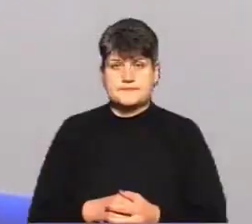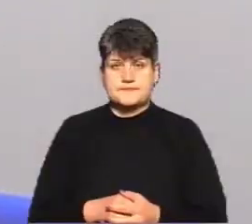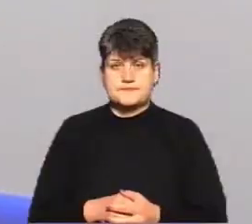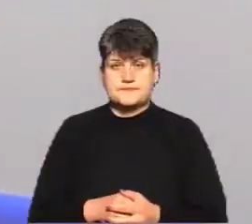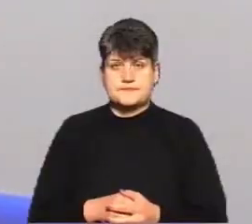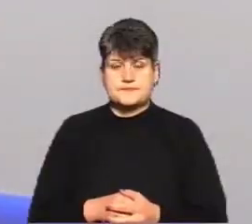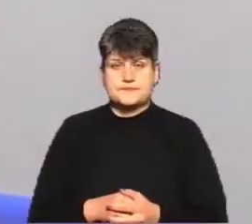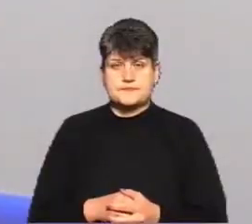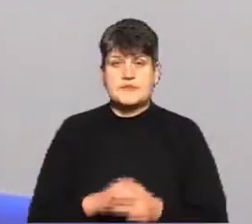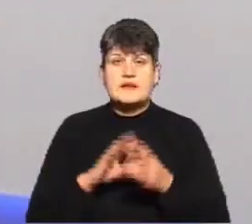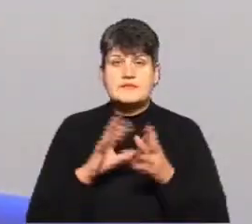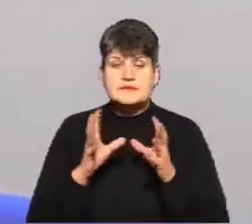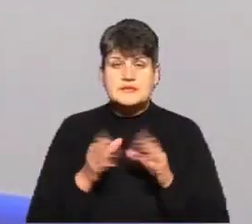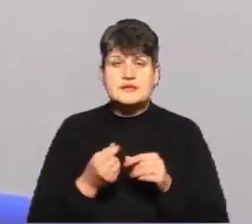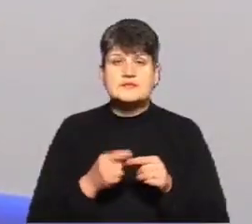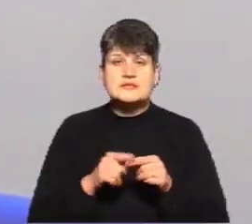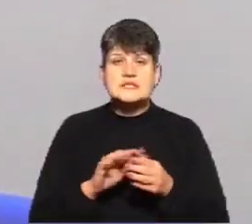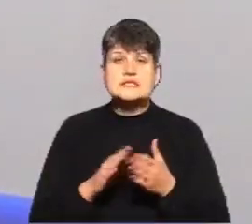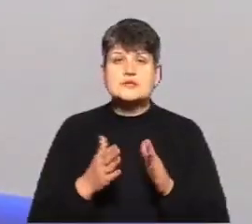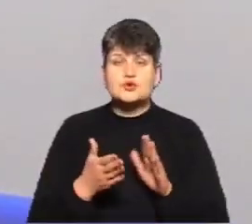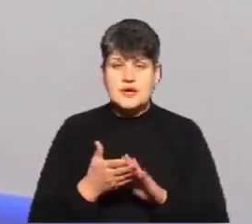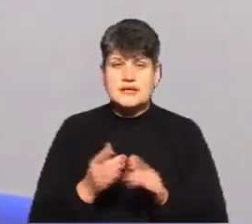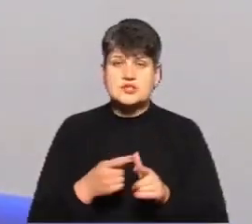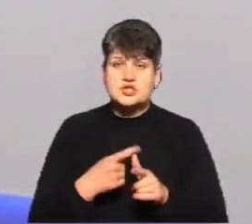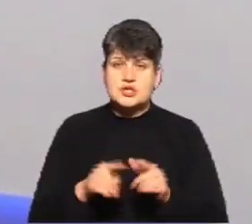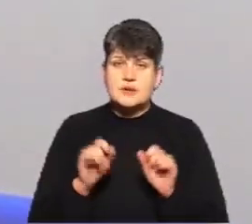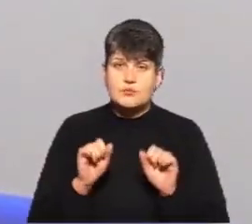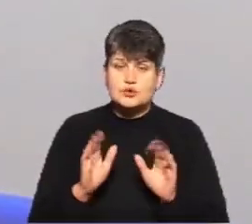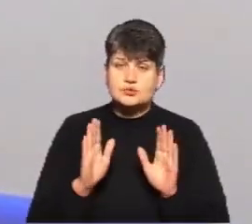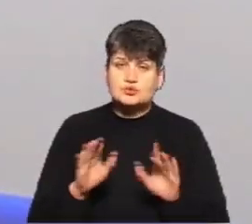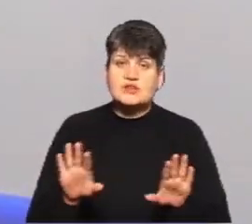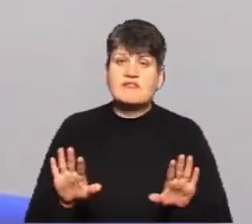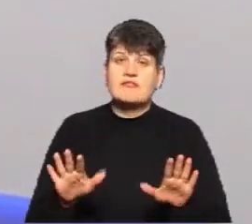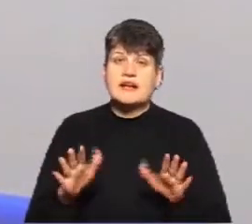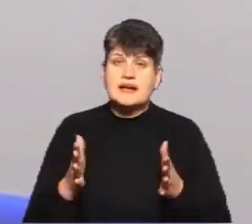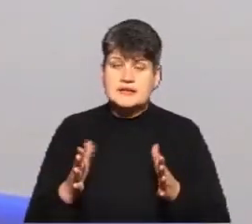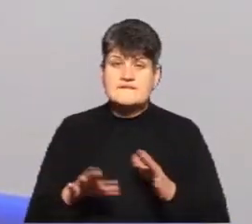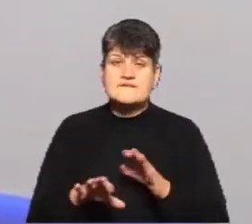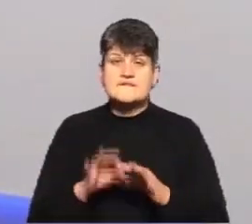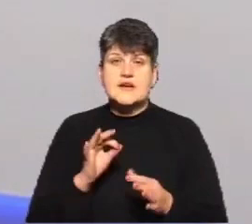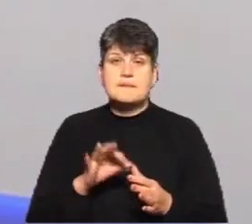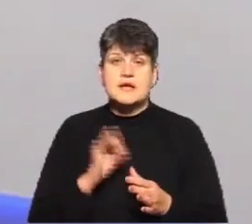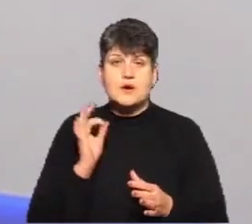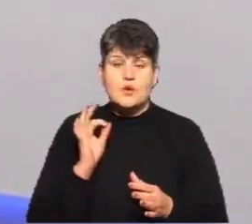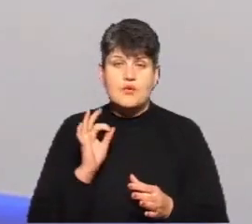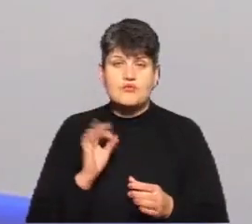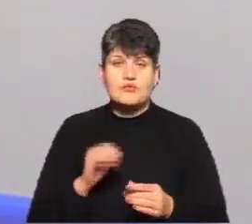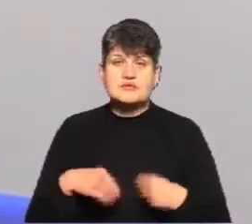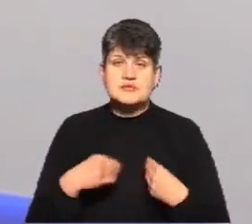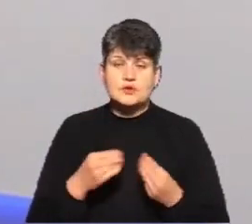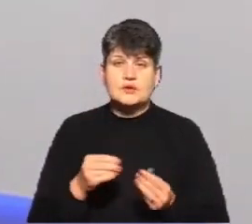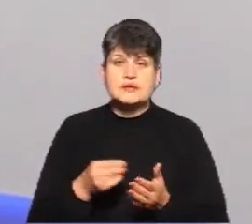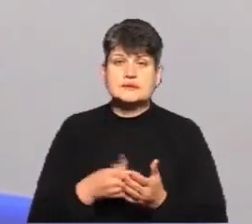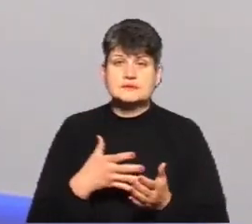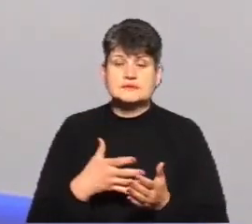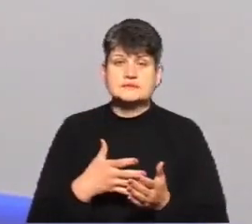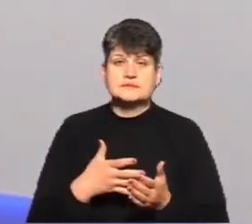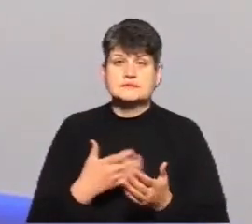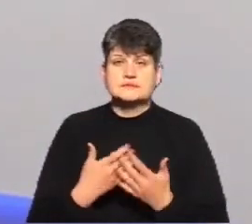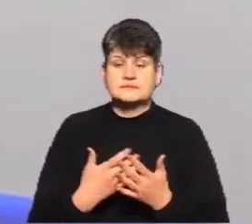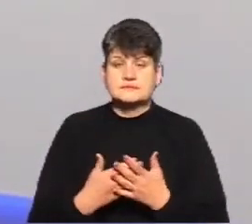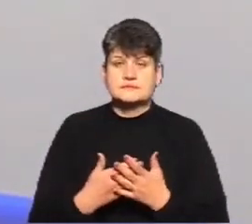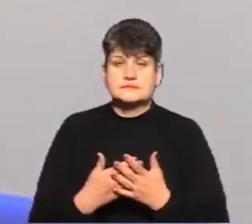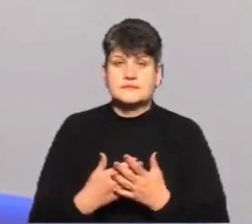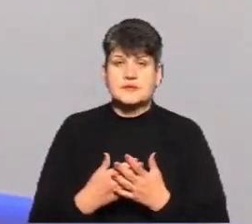Взагалі, в такій ситуації, чи може бути такий варіант вибіркового встановлення тарифів, скажімо так? Тобто, з огляду